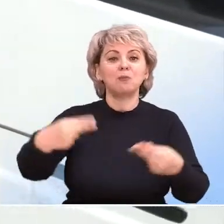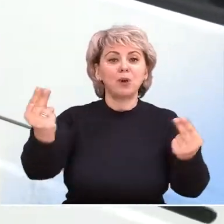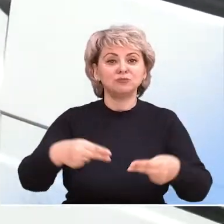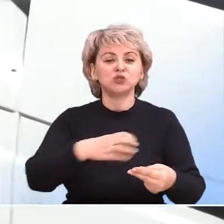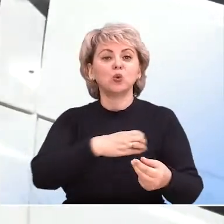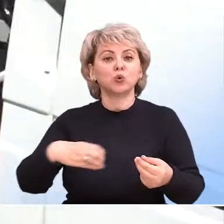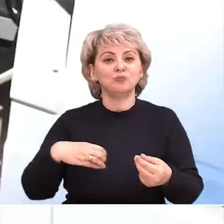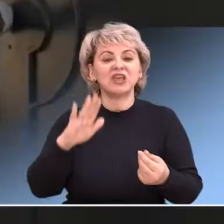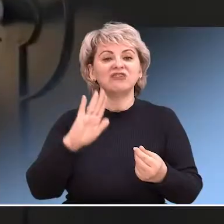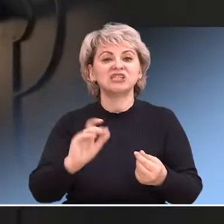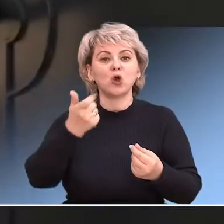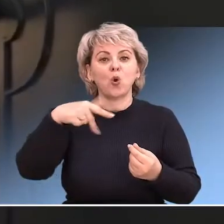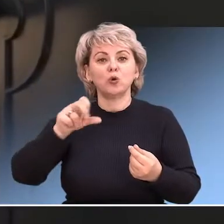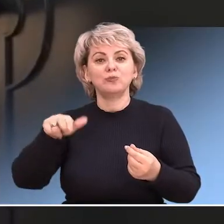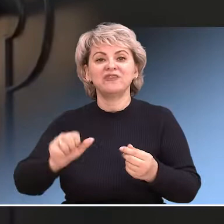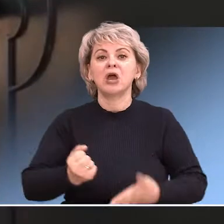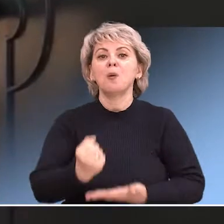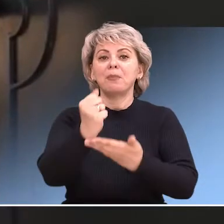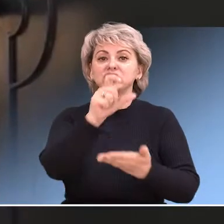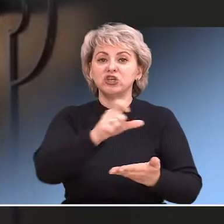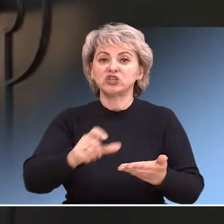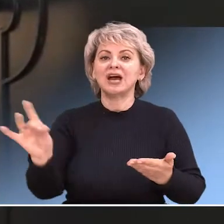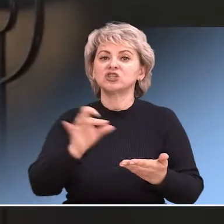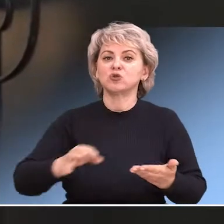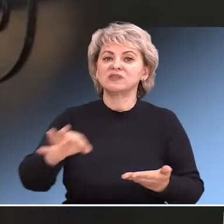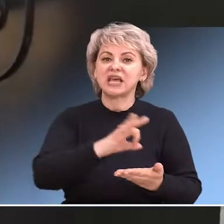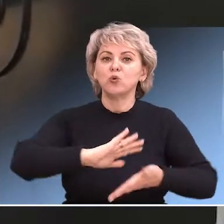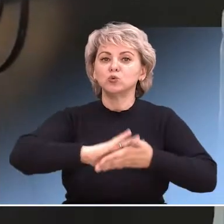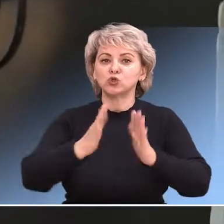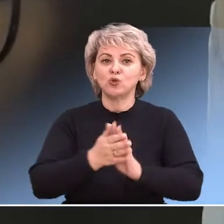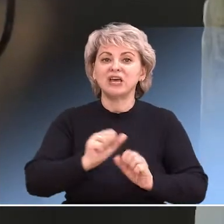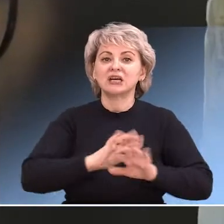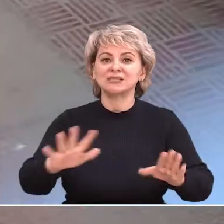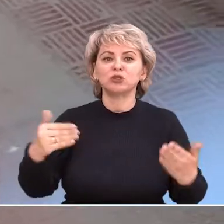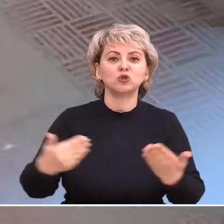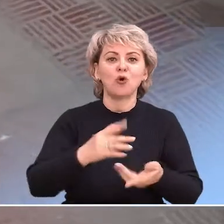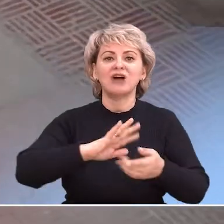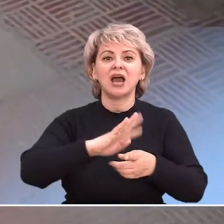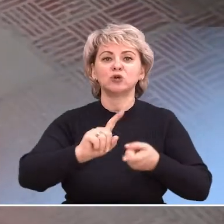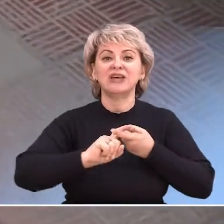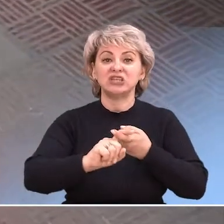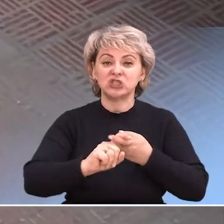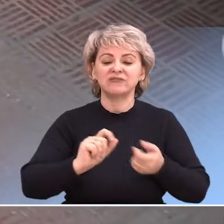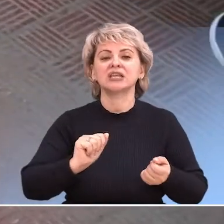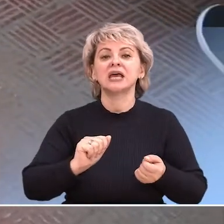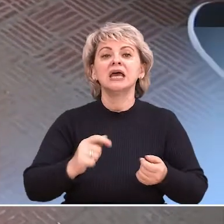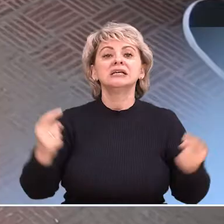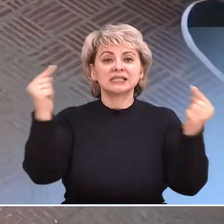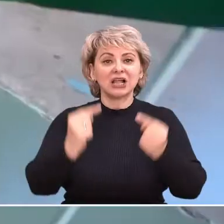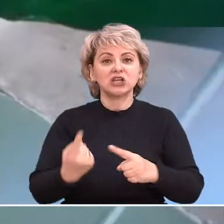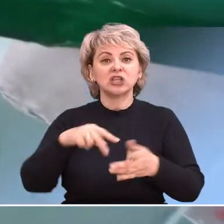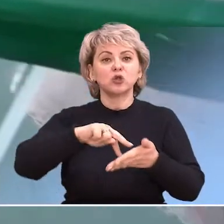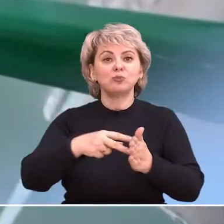плана мероприятий, подписанного губернатором Василием Голубевым по поддержке населения Ростовской области в условиях распространения новой коронавирусной